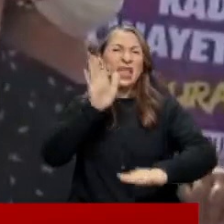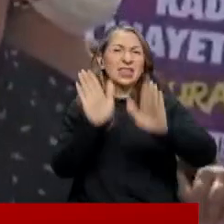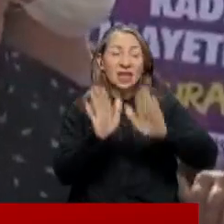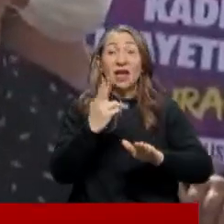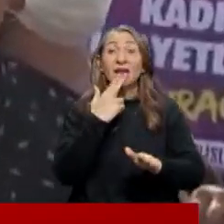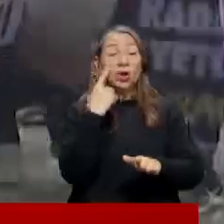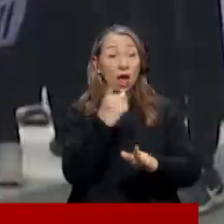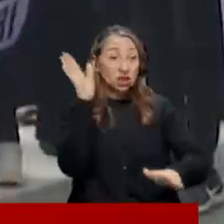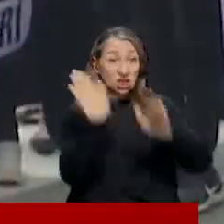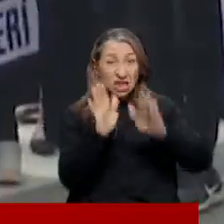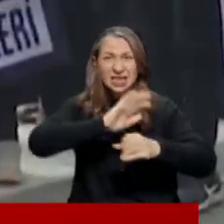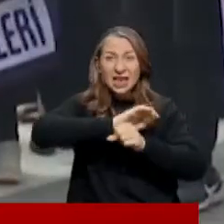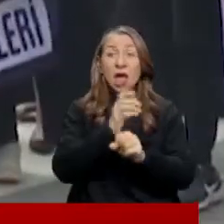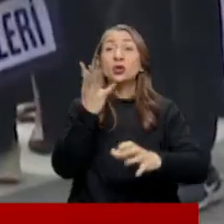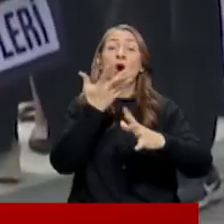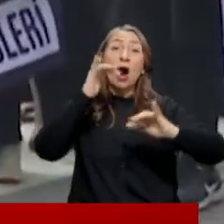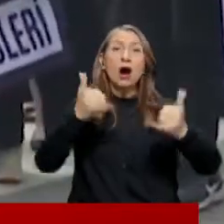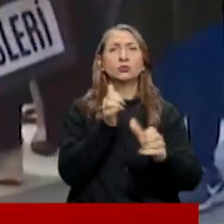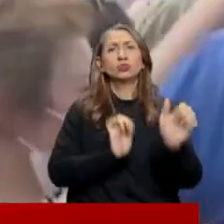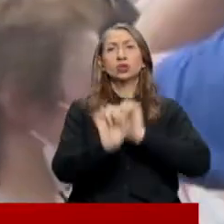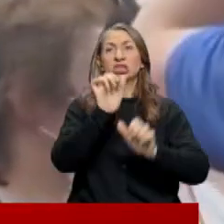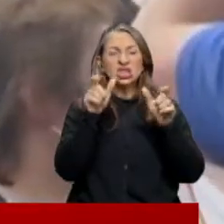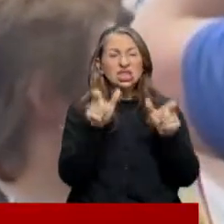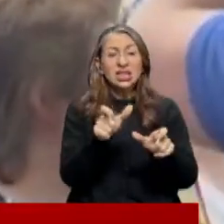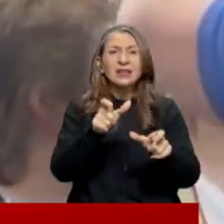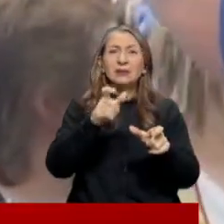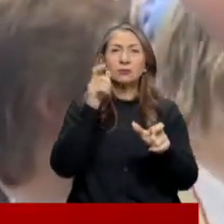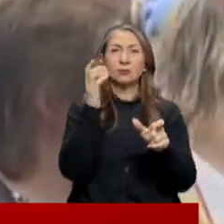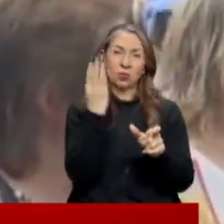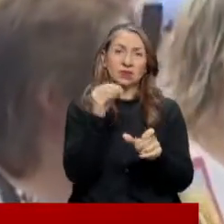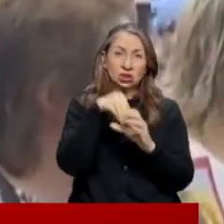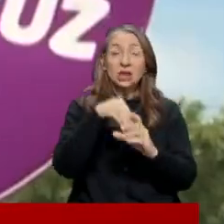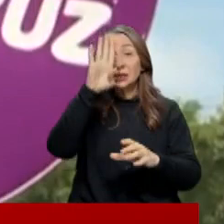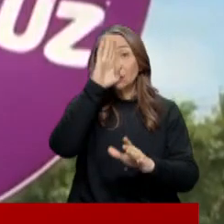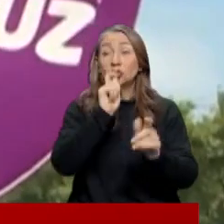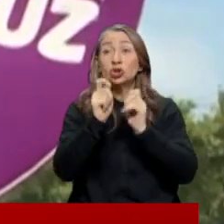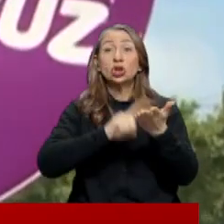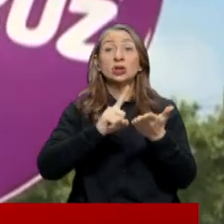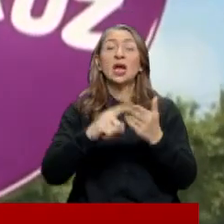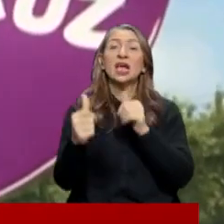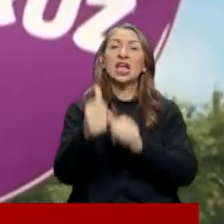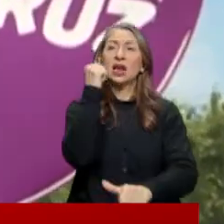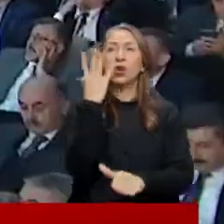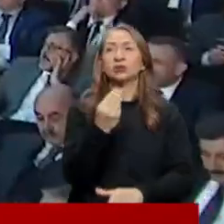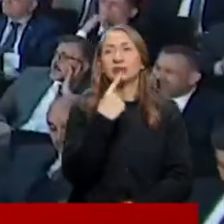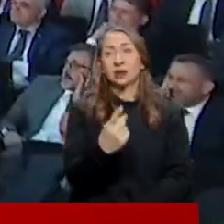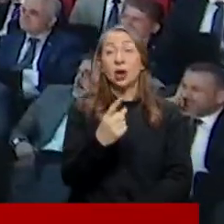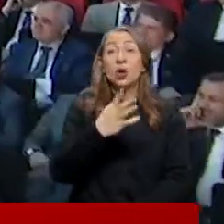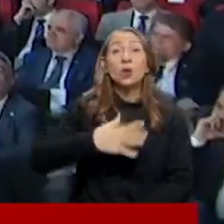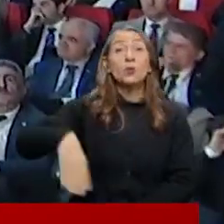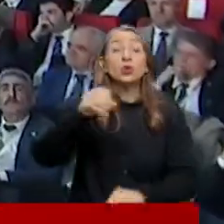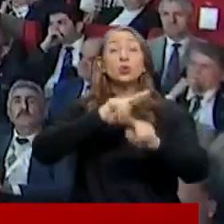Kadına yönelik şiddetle etkin mücadele ve şiddetin önlenmesi için İstanbul Sözleşmesi'ne geri dönülecek dedi 6 parti.